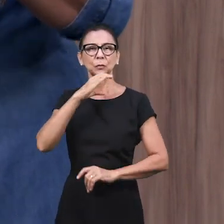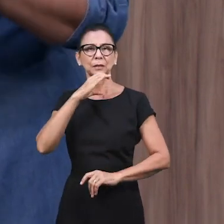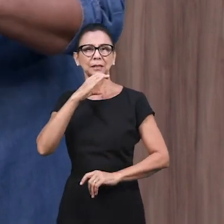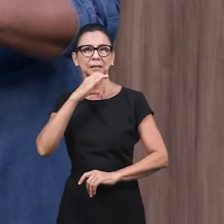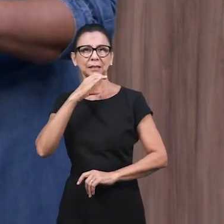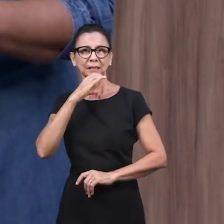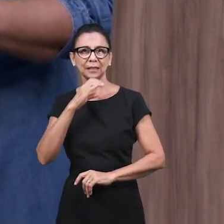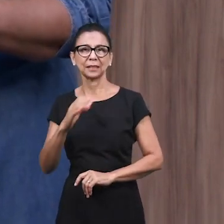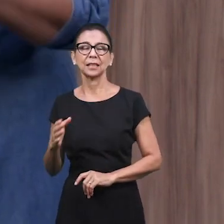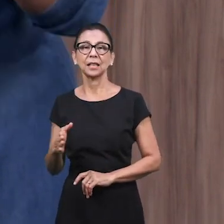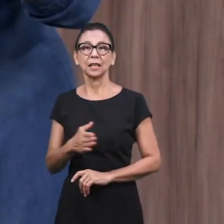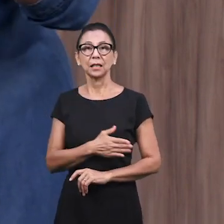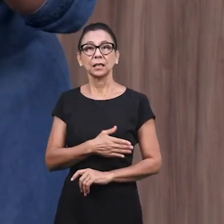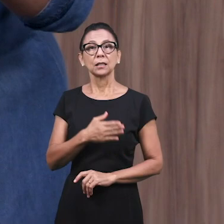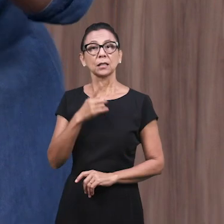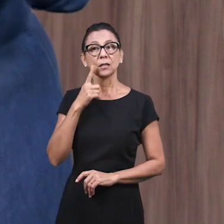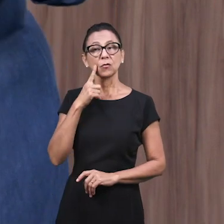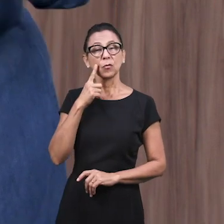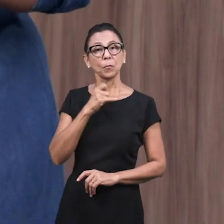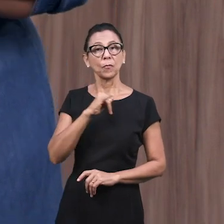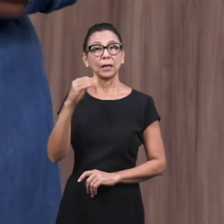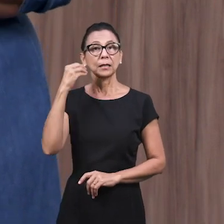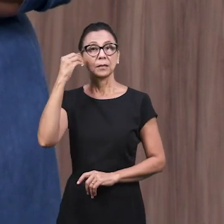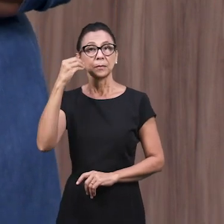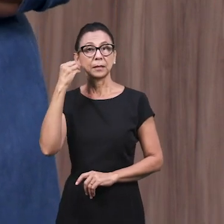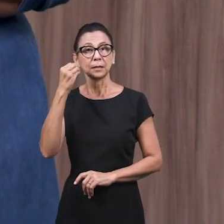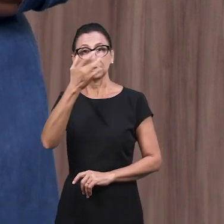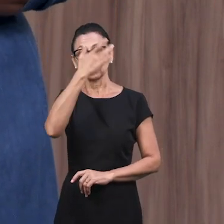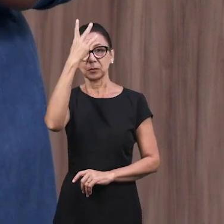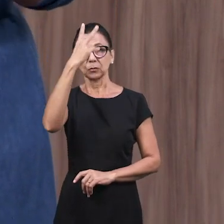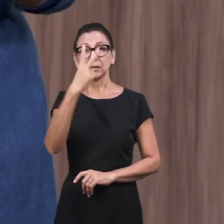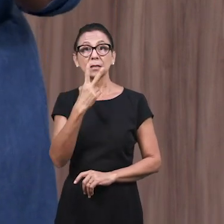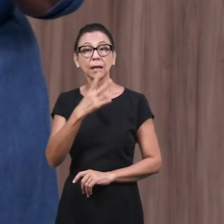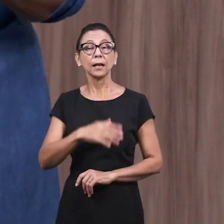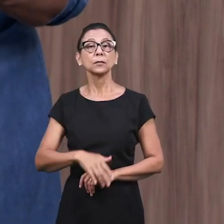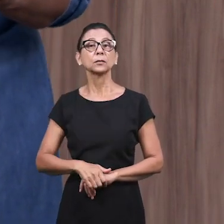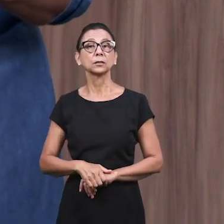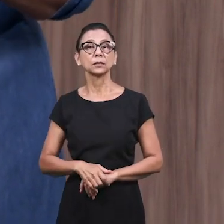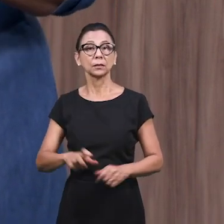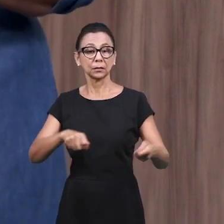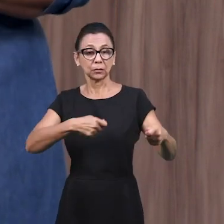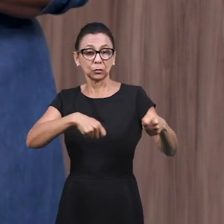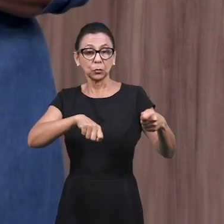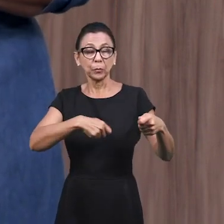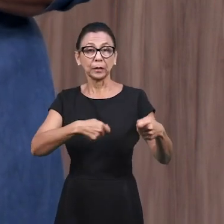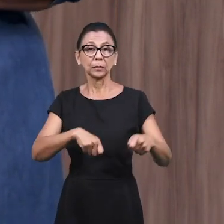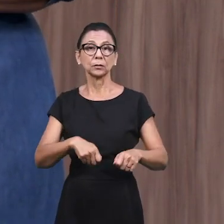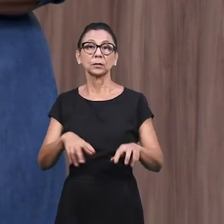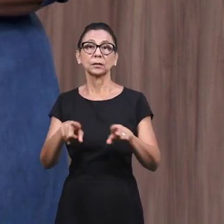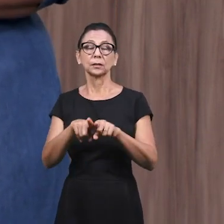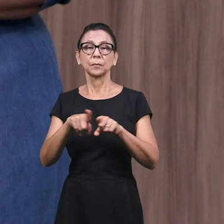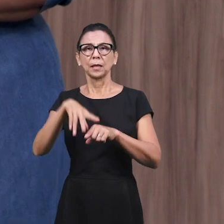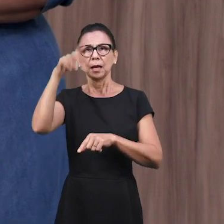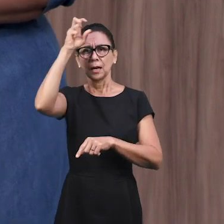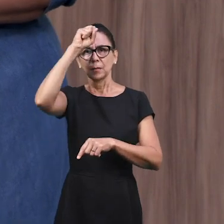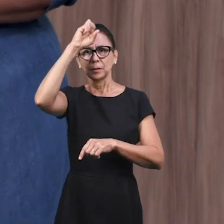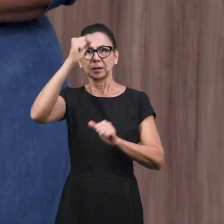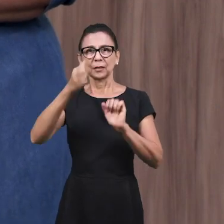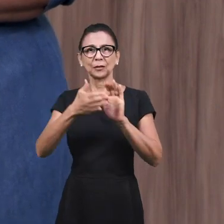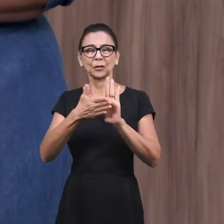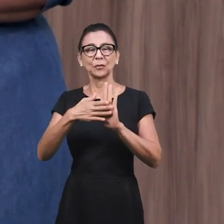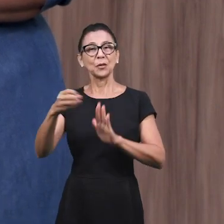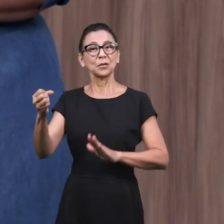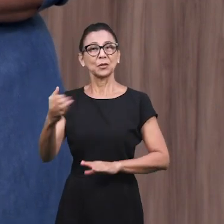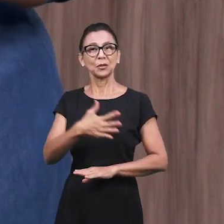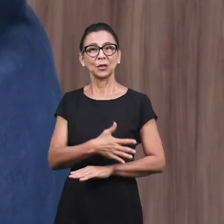été instrumentistes et un instrument de les mains du Seigneur. Nous allons apprendre de nouvelles louanges. Vous savez qui va nous aider